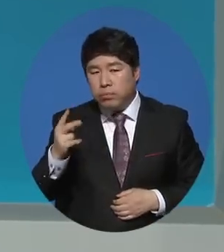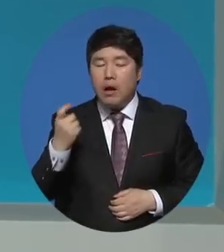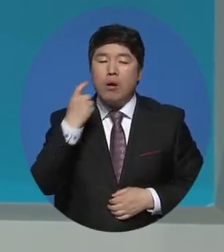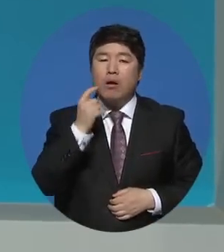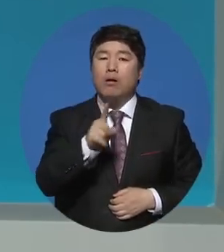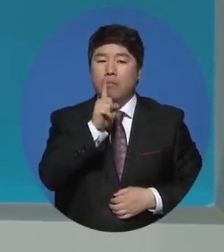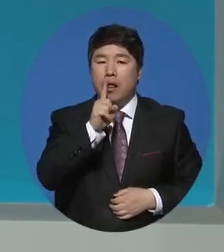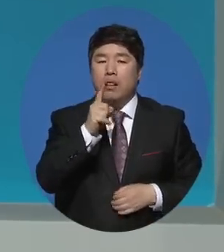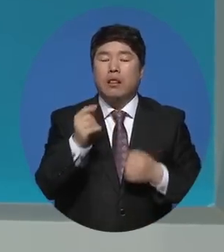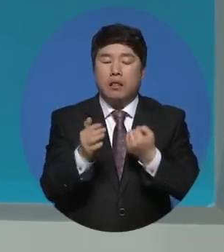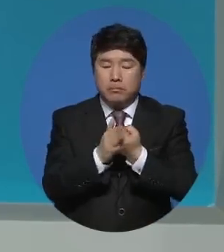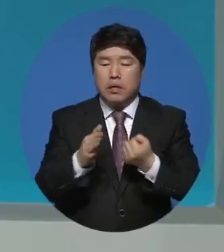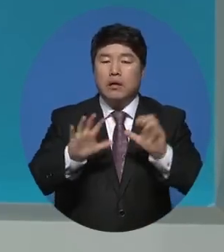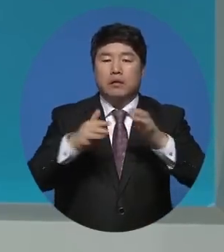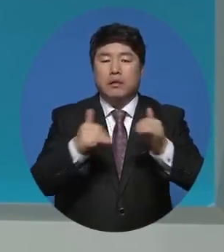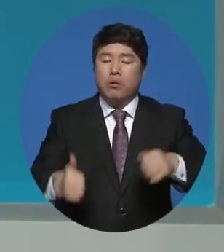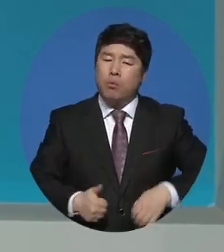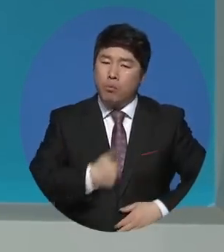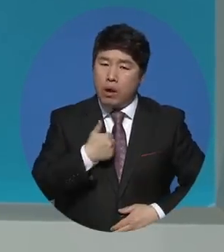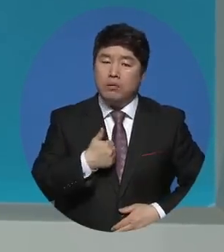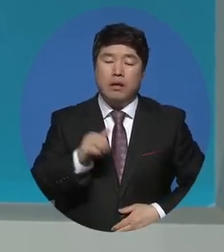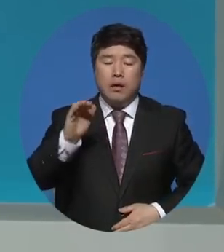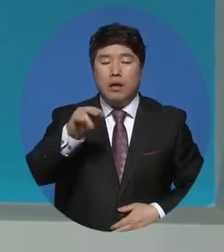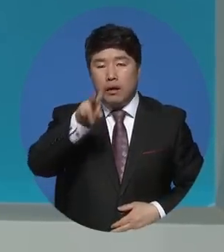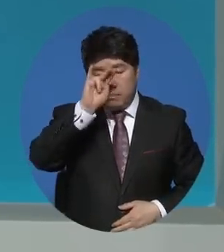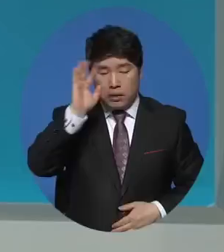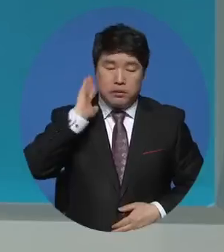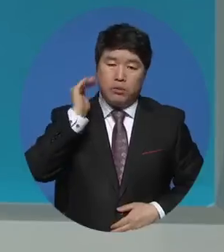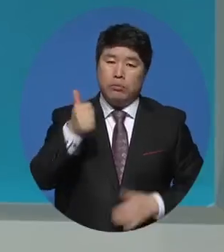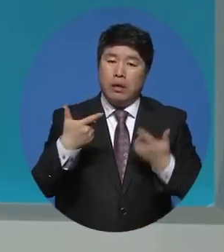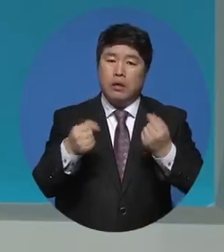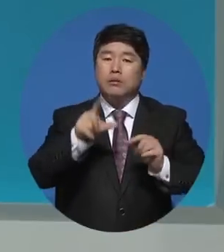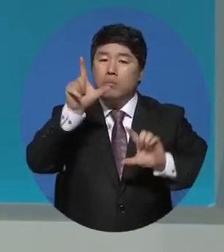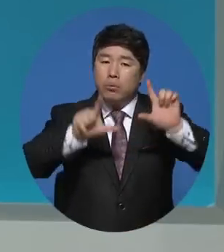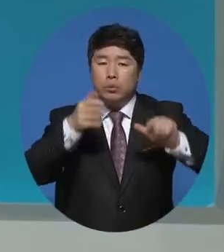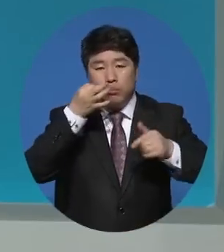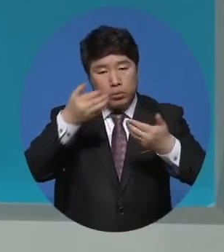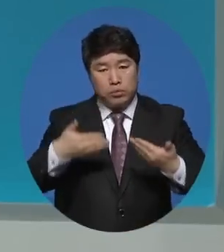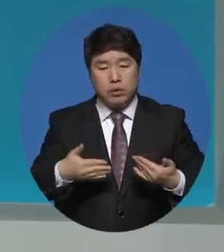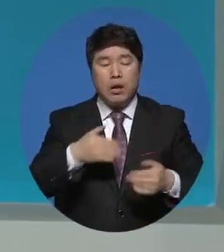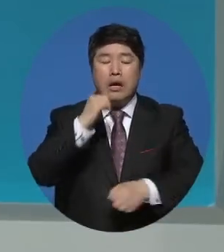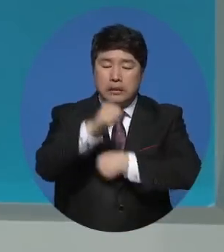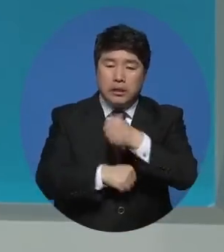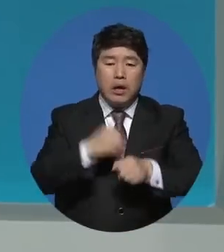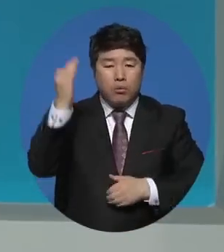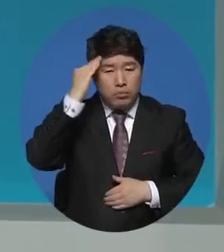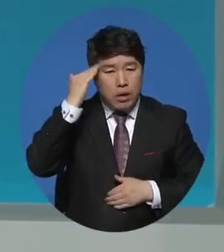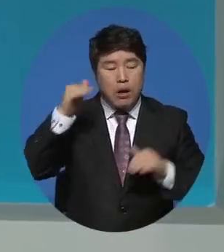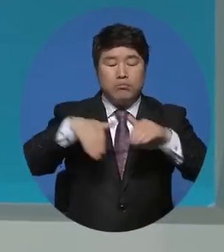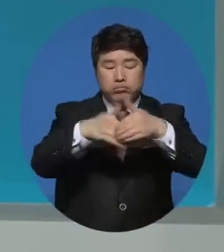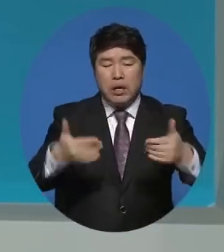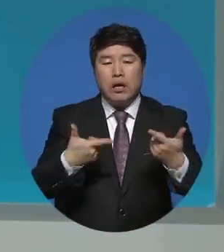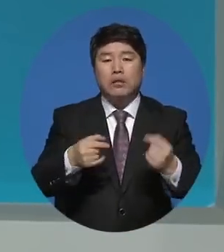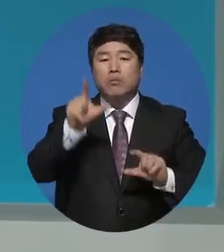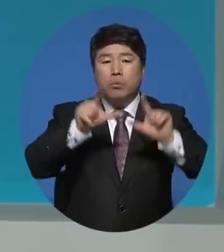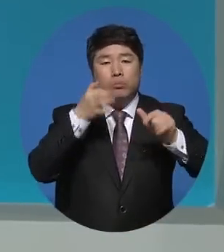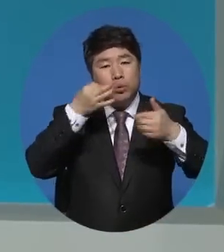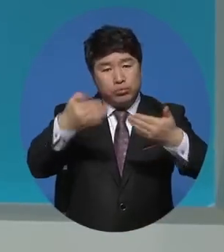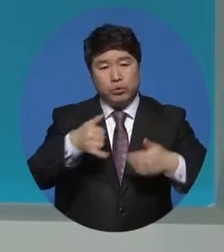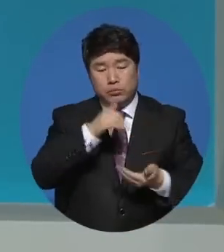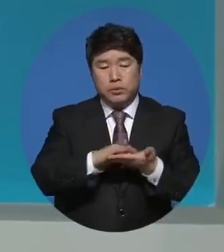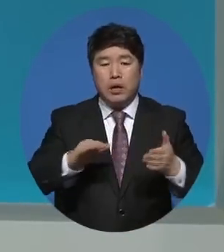국민하이패스카드 겁 박근혜 대통령이 이런 모습을 보였죠 자유한국당이 지금 이런 모습을 보이고 있습니다 그렇게